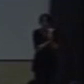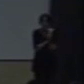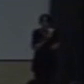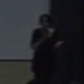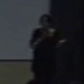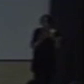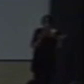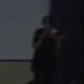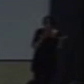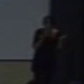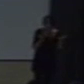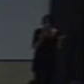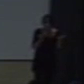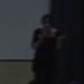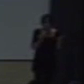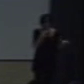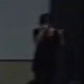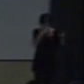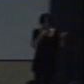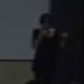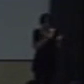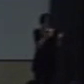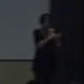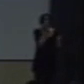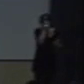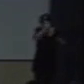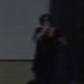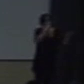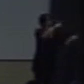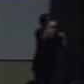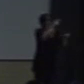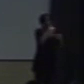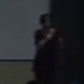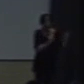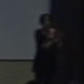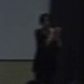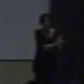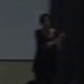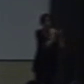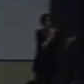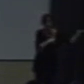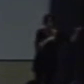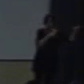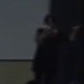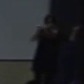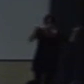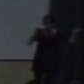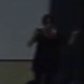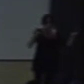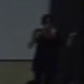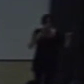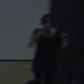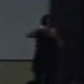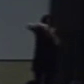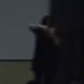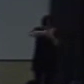passat de les coses que passen. No? I per tant, jo crec que malgrat que estem en una situació de crisi, que realment